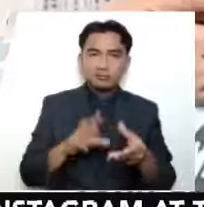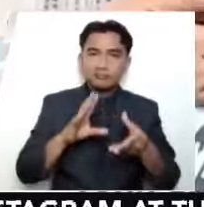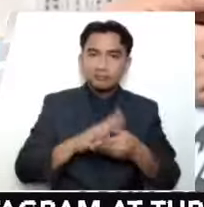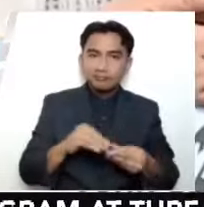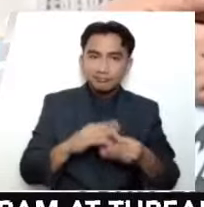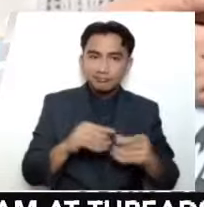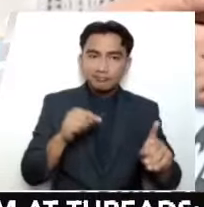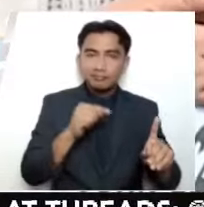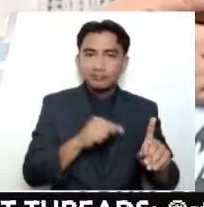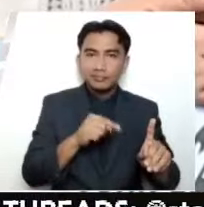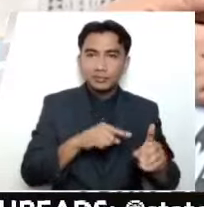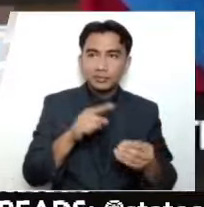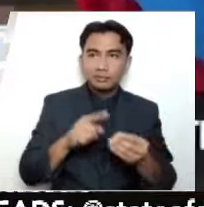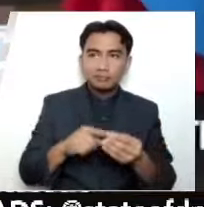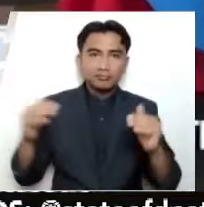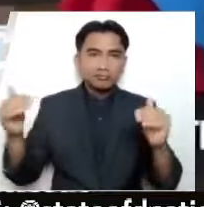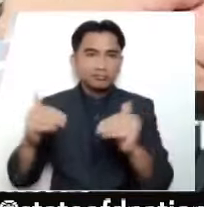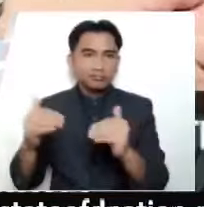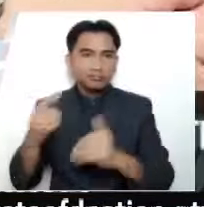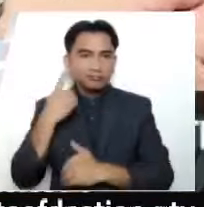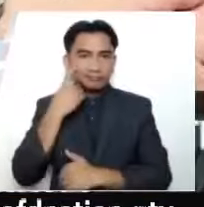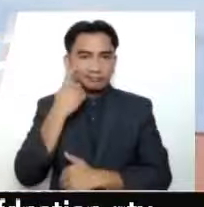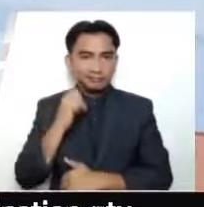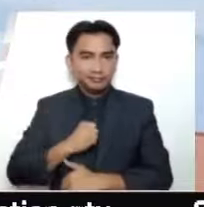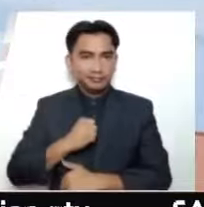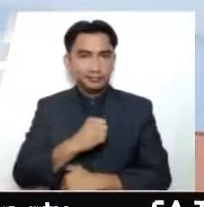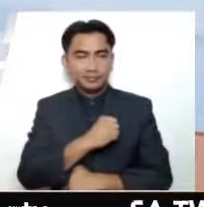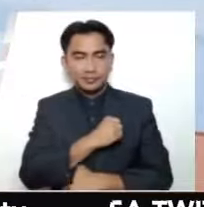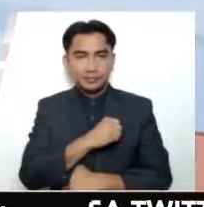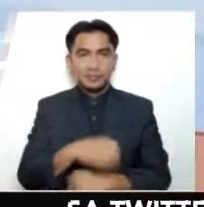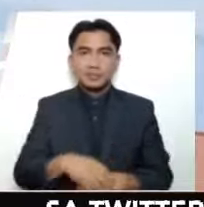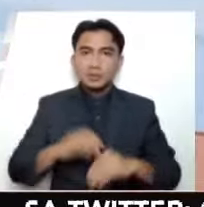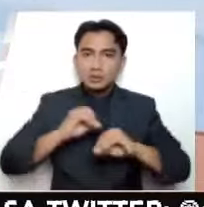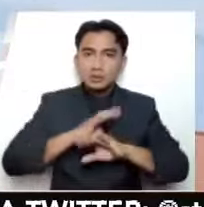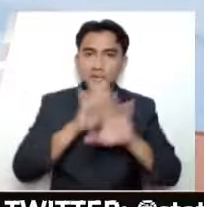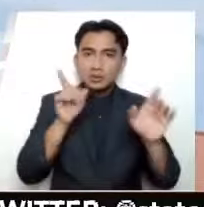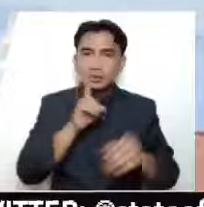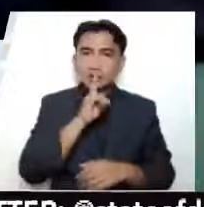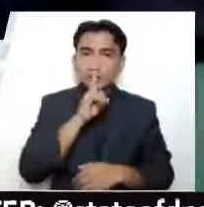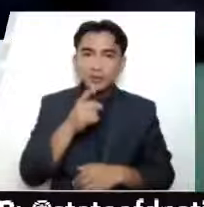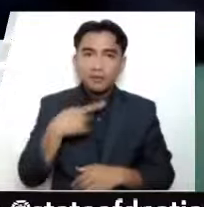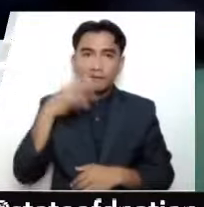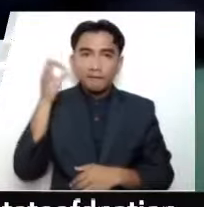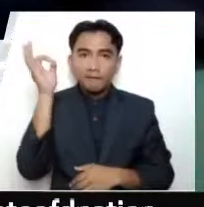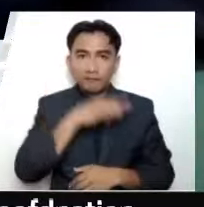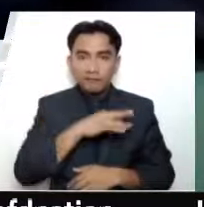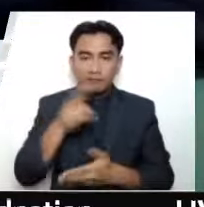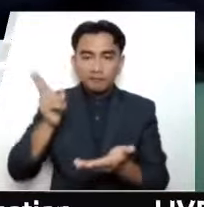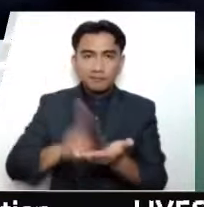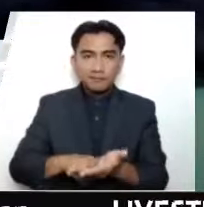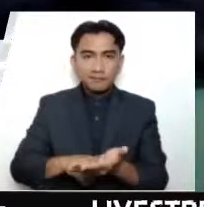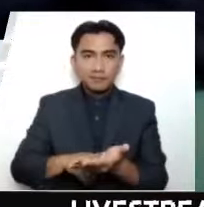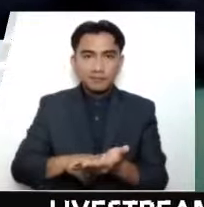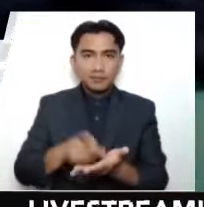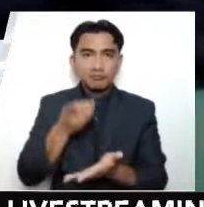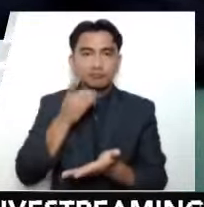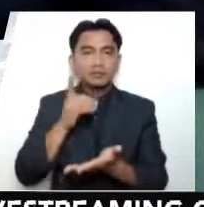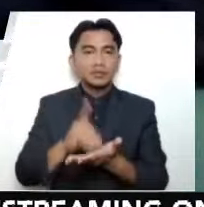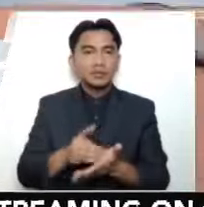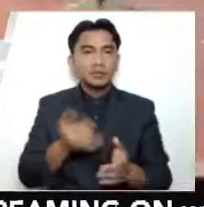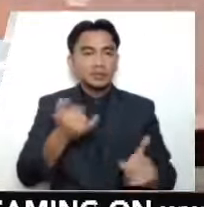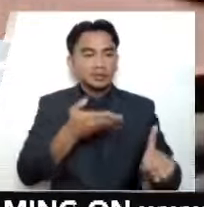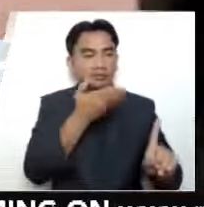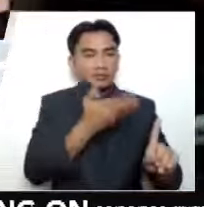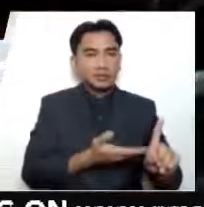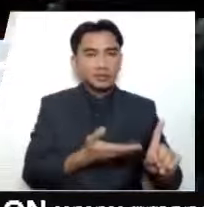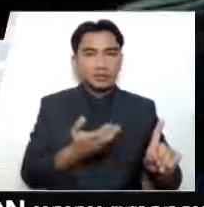pagdinig ng Senado kamakailan. Malinaw raw na falsified ang dokumento. Dahil dito, nahaharap si Guo sa mga reklamong